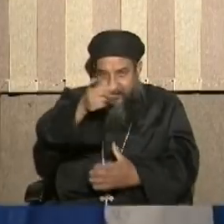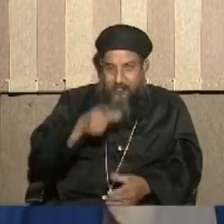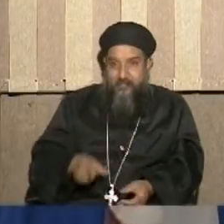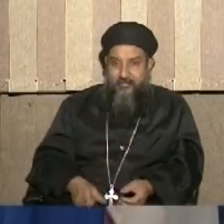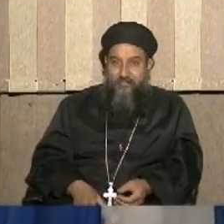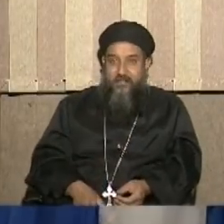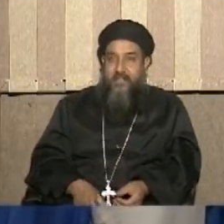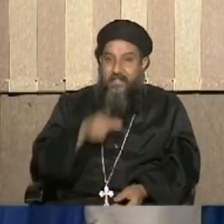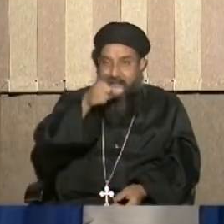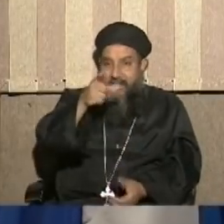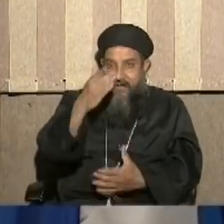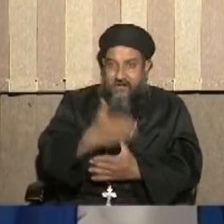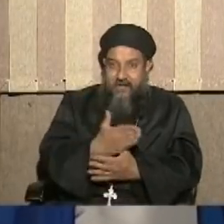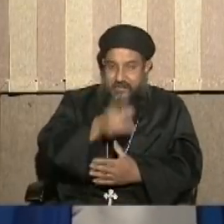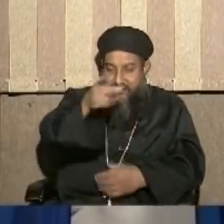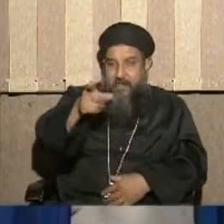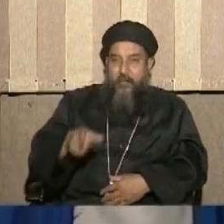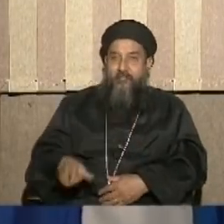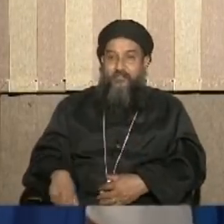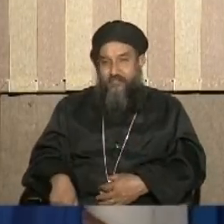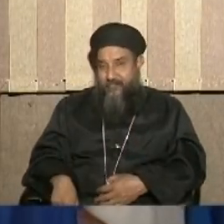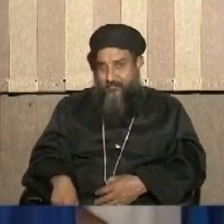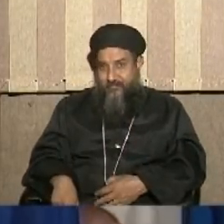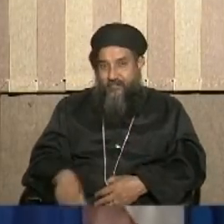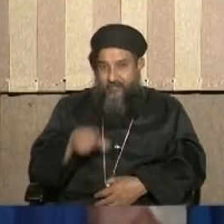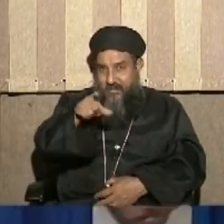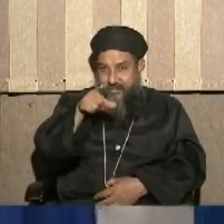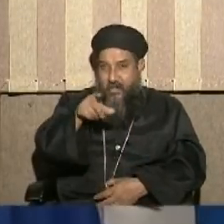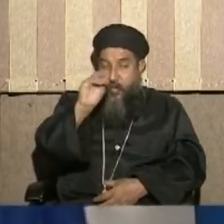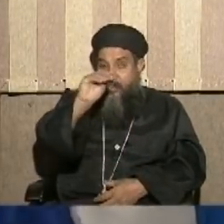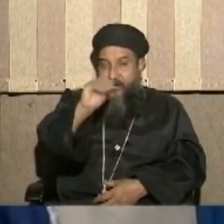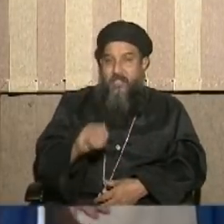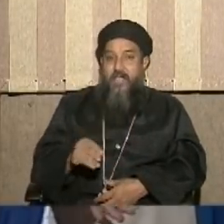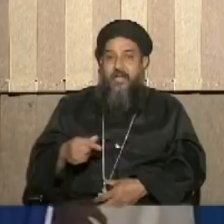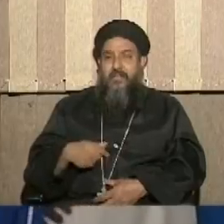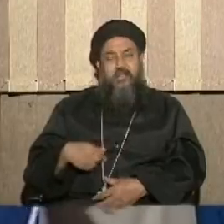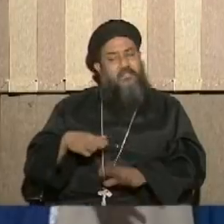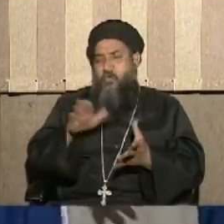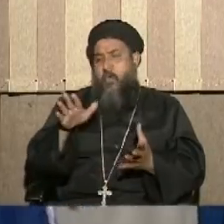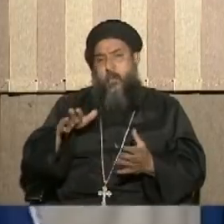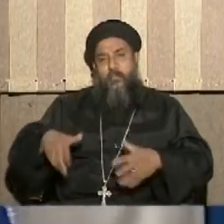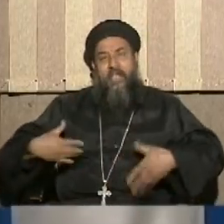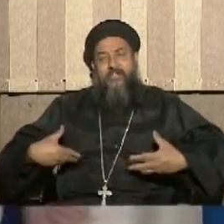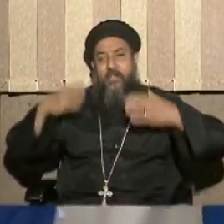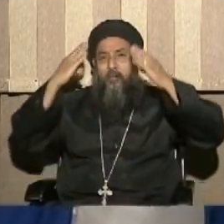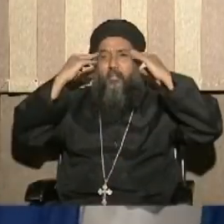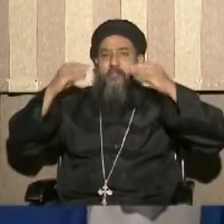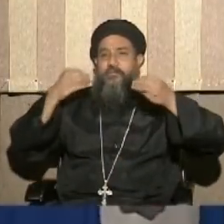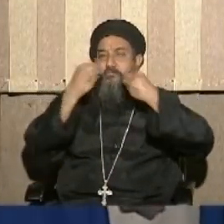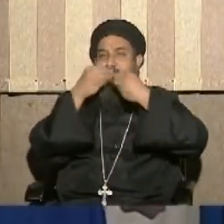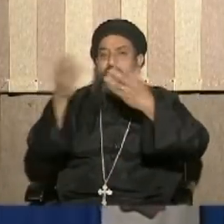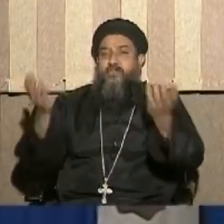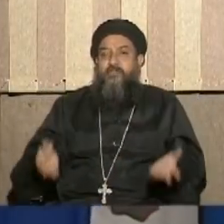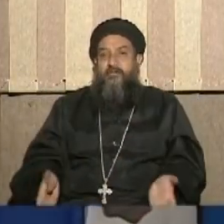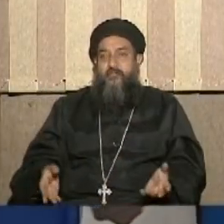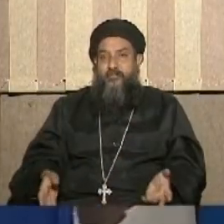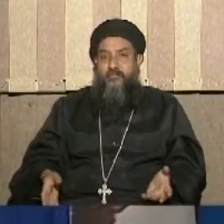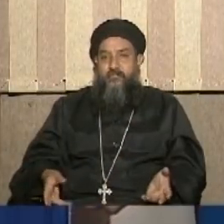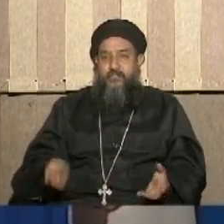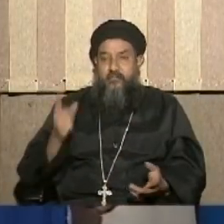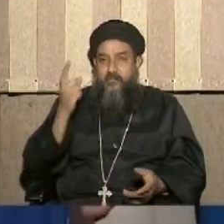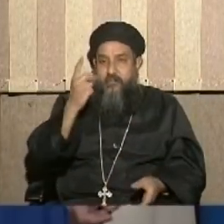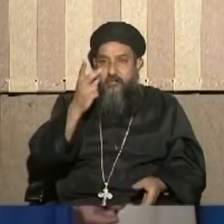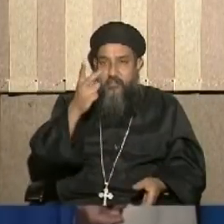انت السبب. نعم. ايوه، مش انت اللي قلت لي فيها ايه لما يروح يتفسحوا لهم يومين؟ يا